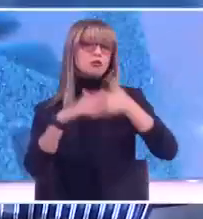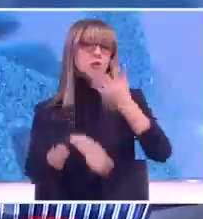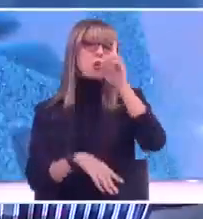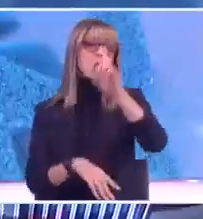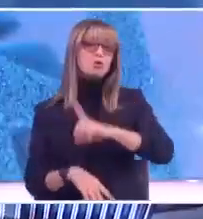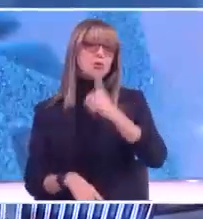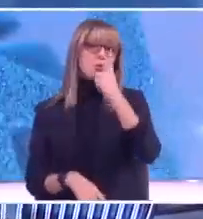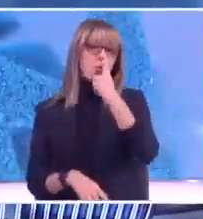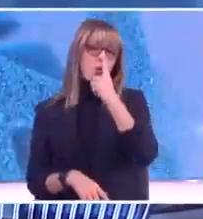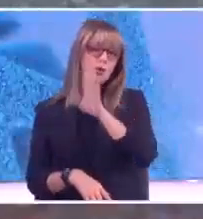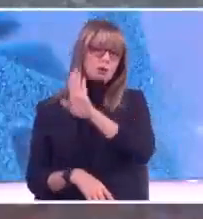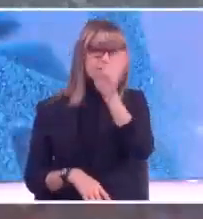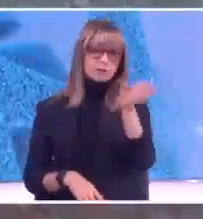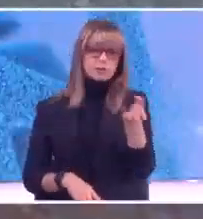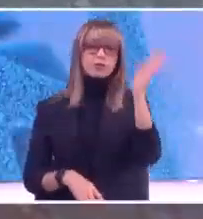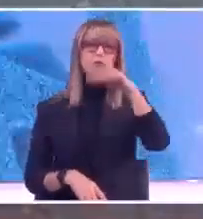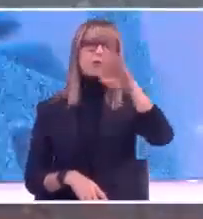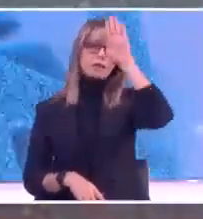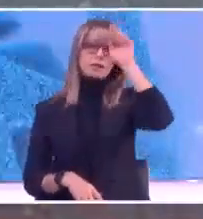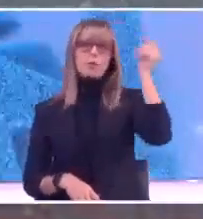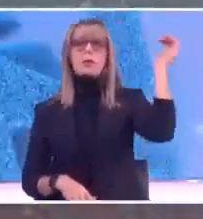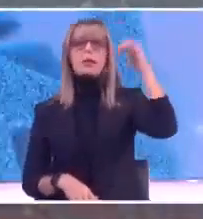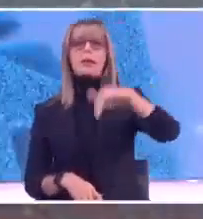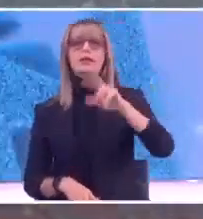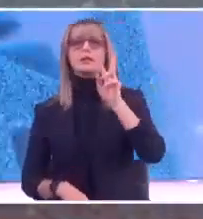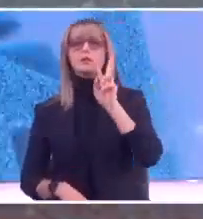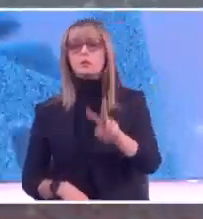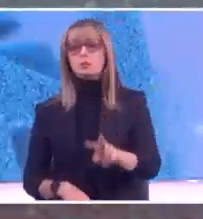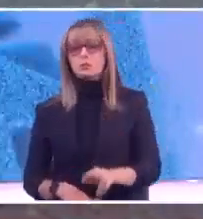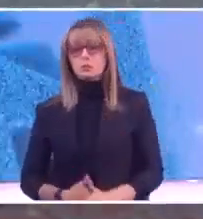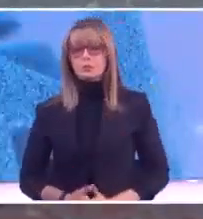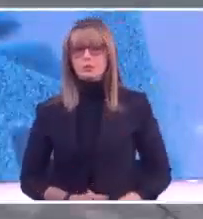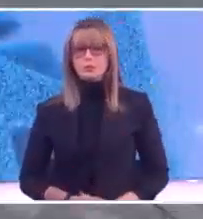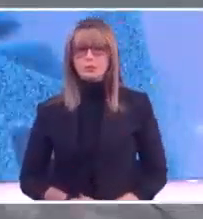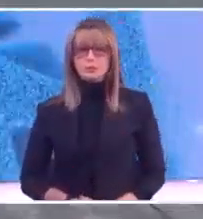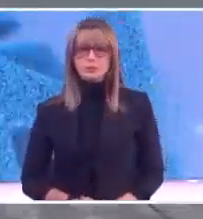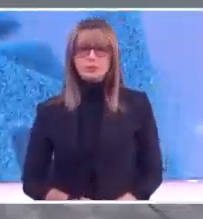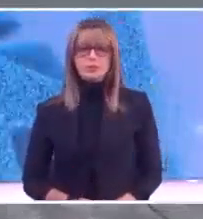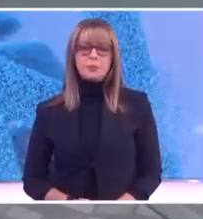önce Bolu Gerede'ye ardından İstanbul'a gittiği belirlendi.